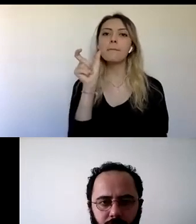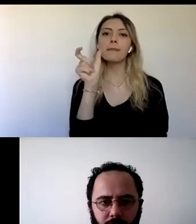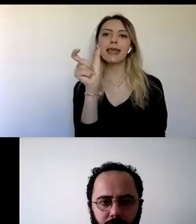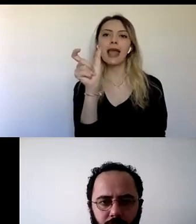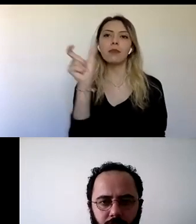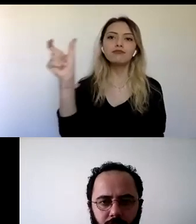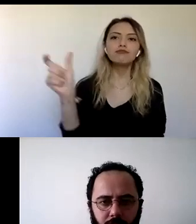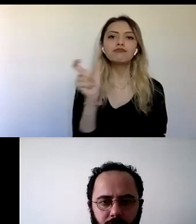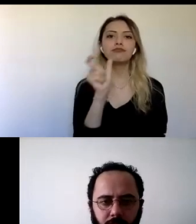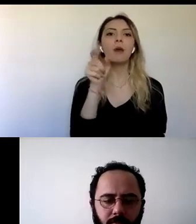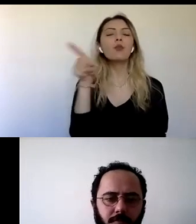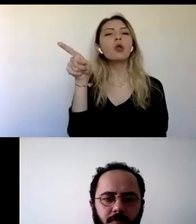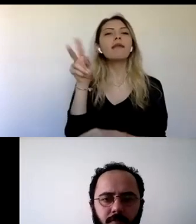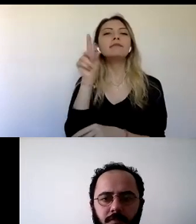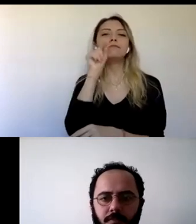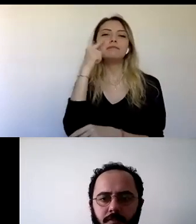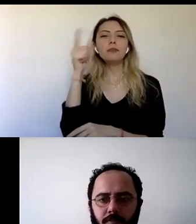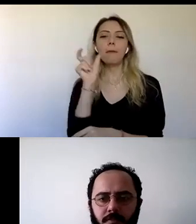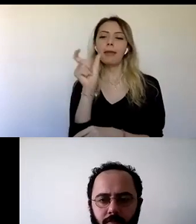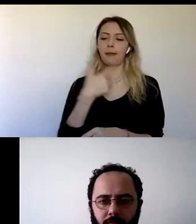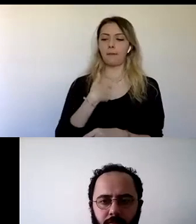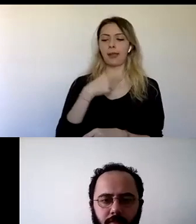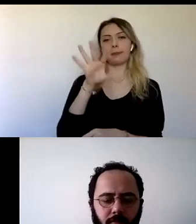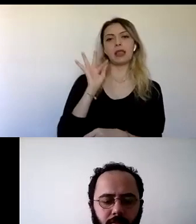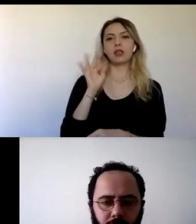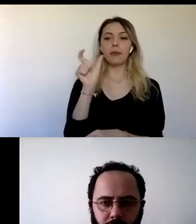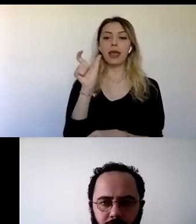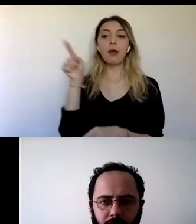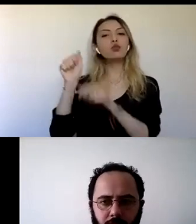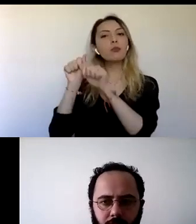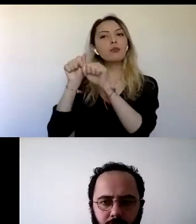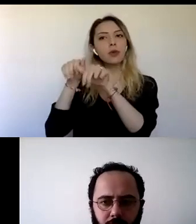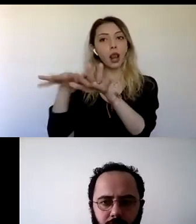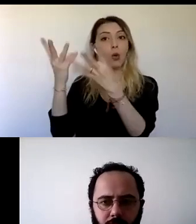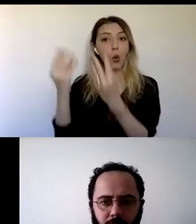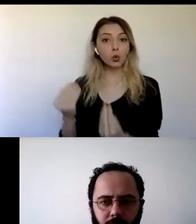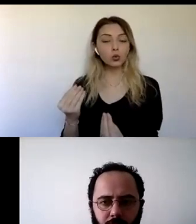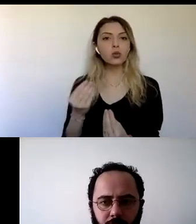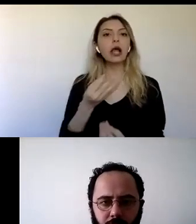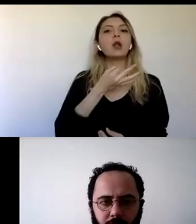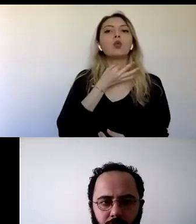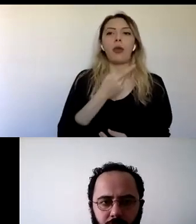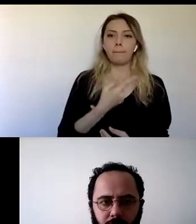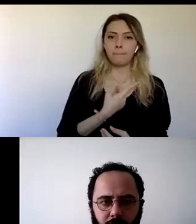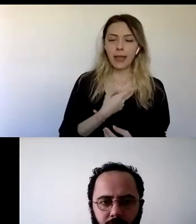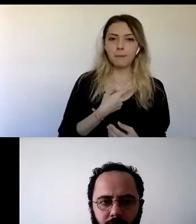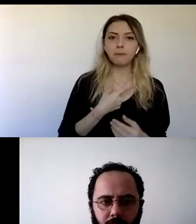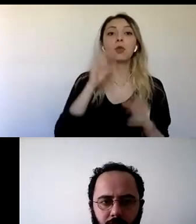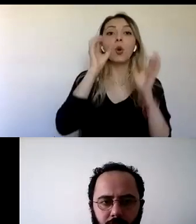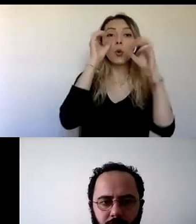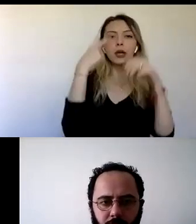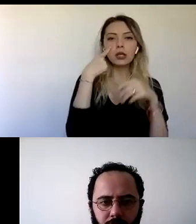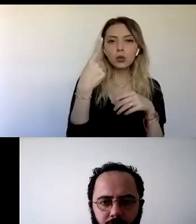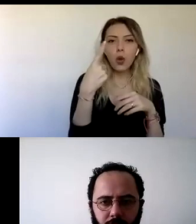paylaşımları olursa bunu direkt Google'daki benim Google Drive'ımdaki Google Excel sheet'ime arşivlediyorum. Bunun